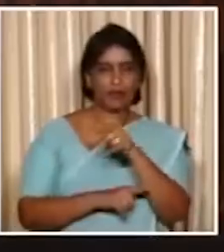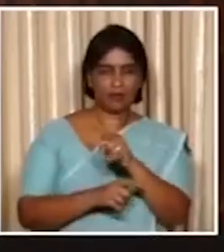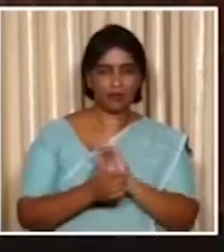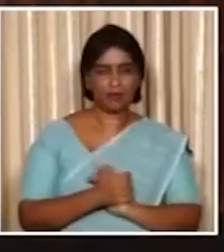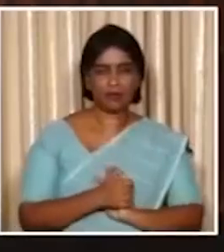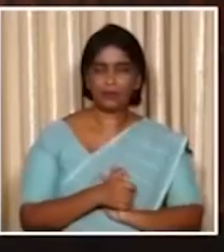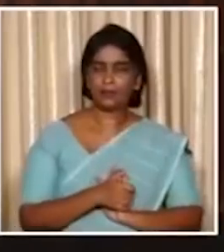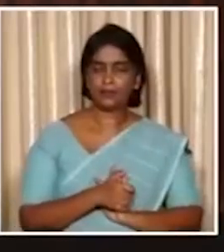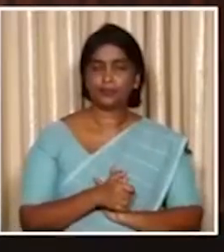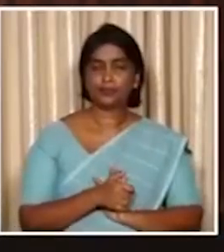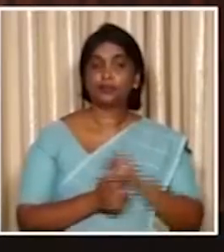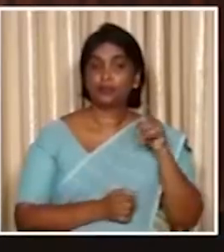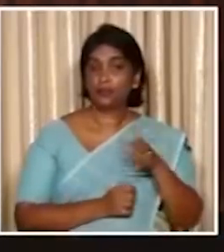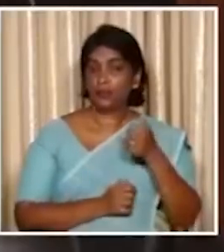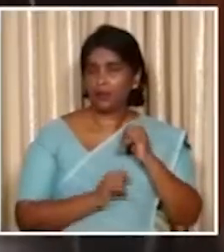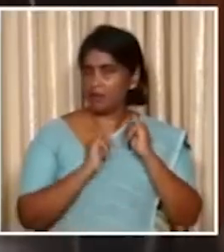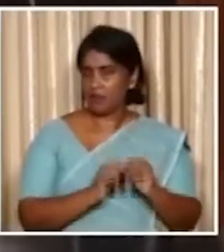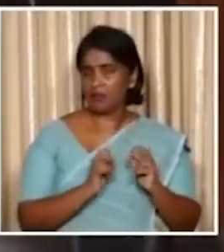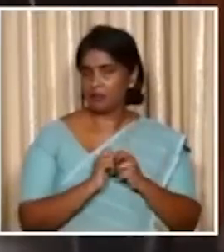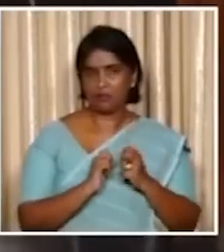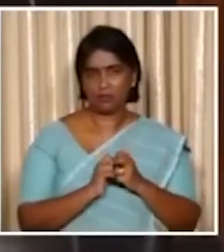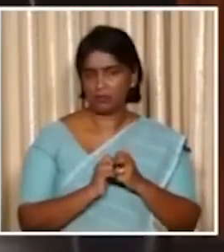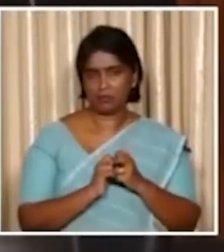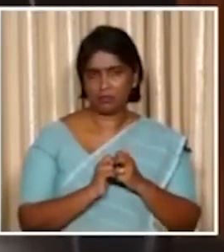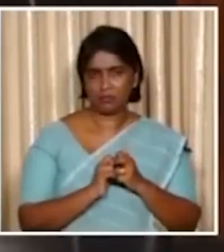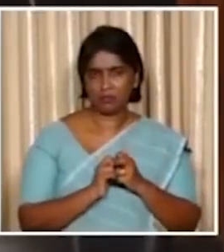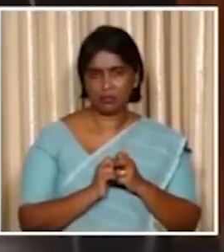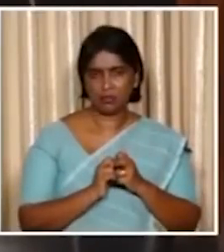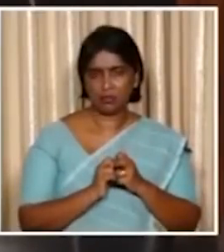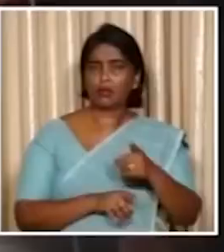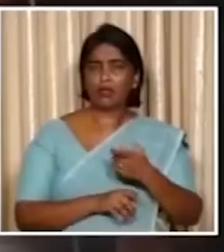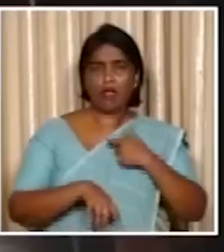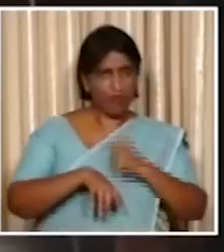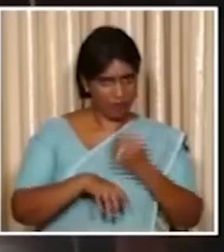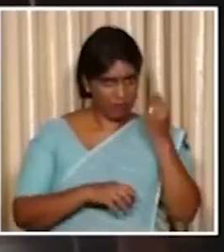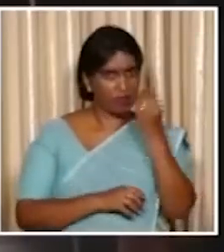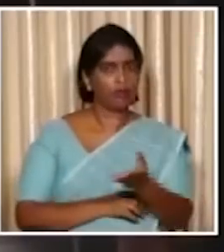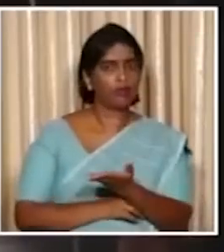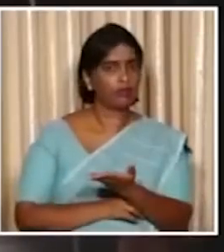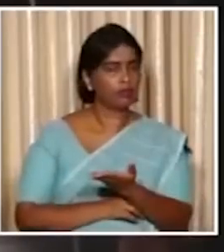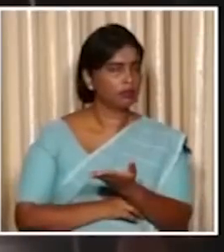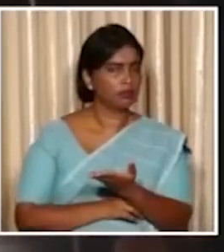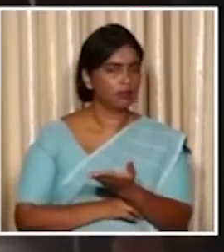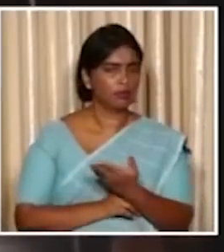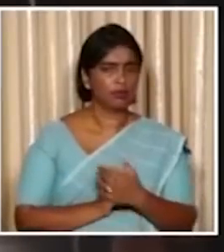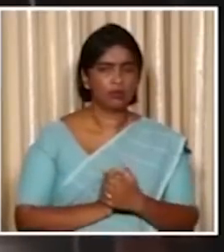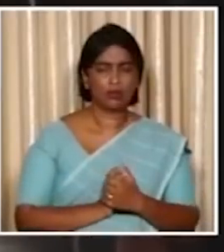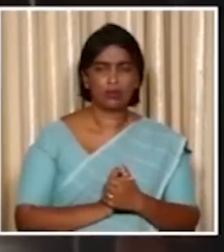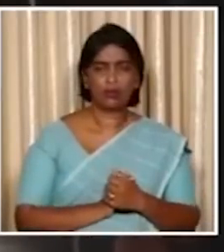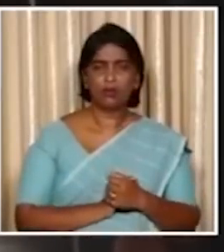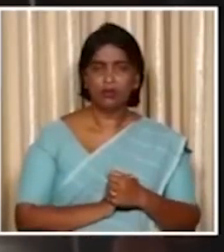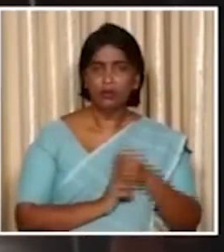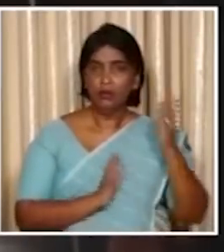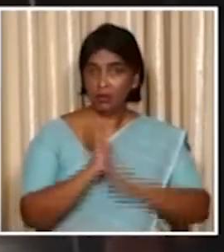දෙන්න. This is a very serious issue. This is a very serious issue. I am raising this issue. හරි. Are you permitting a minister to say Kotia